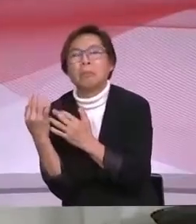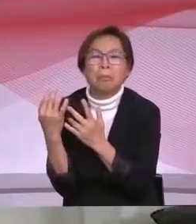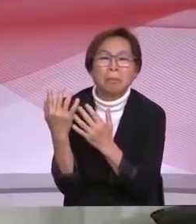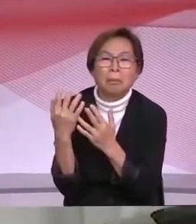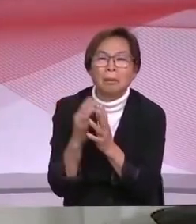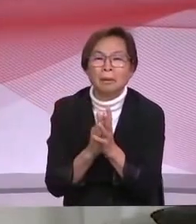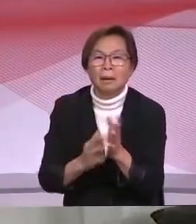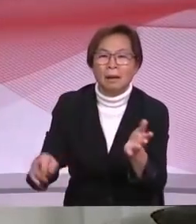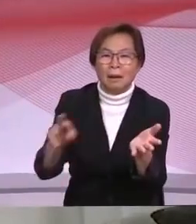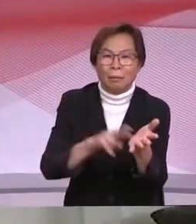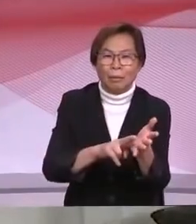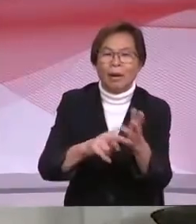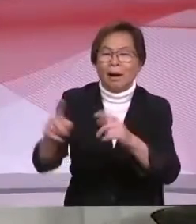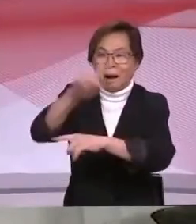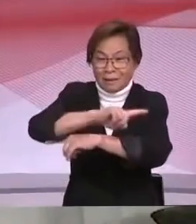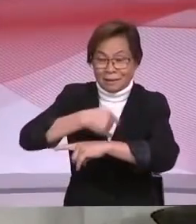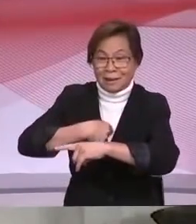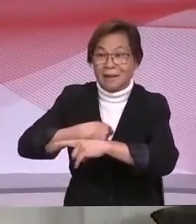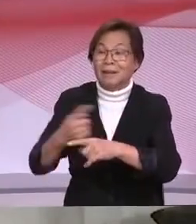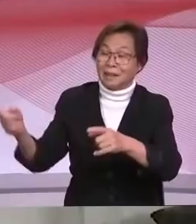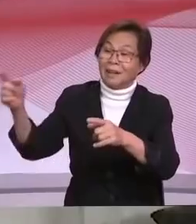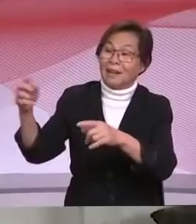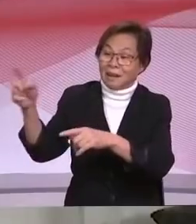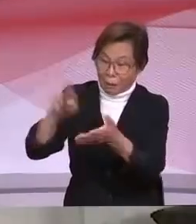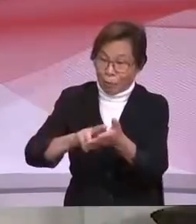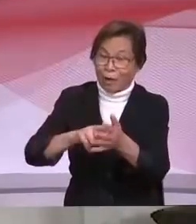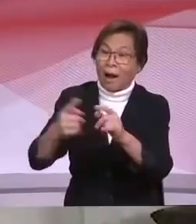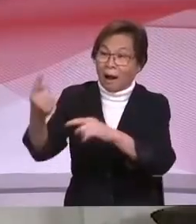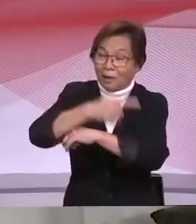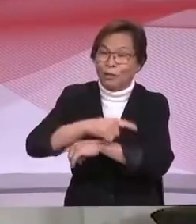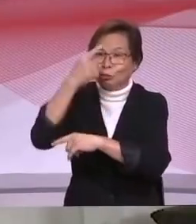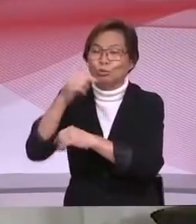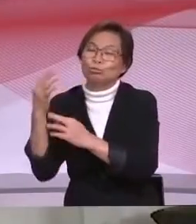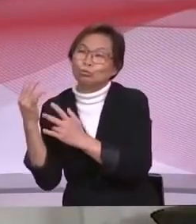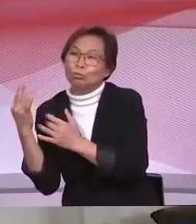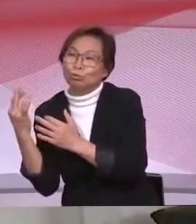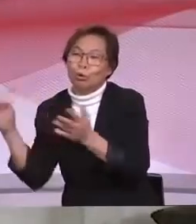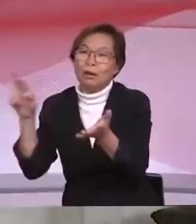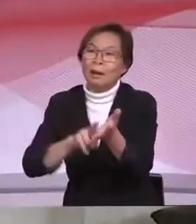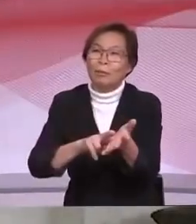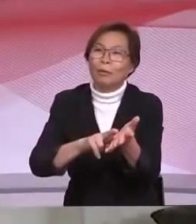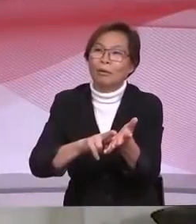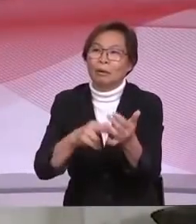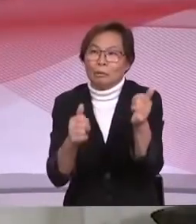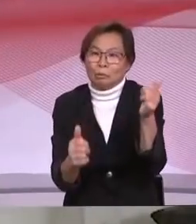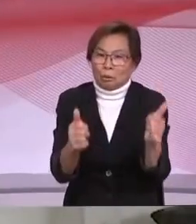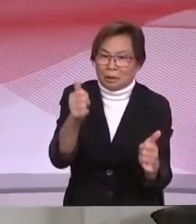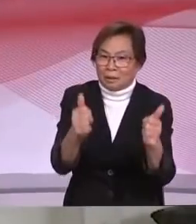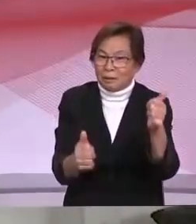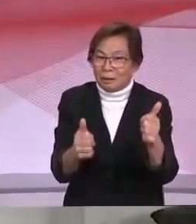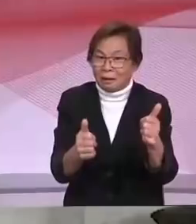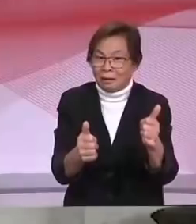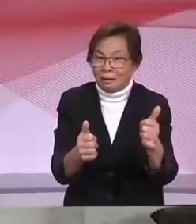apa nama laporan harian saya ini untuk menunggu laporan sama ada